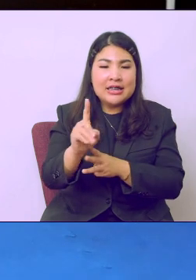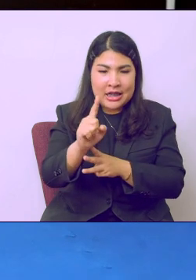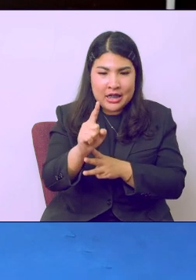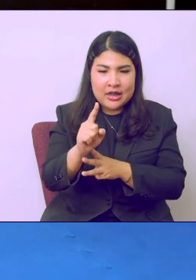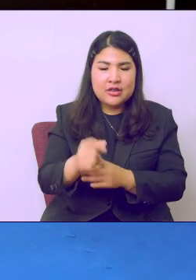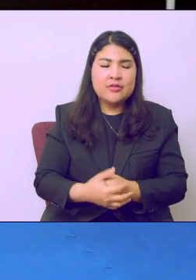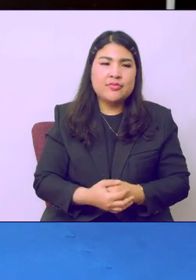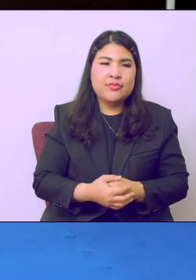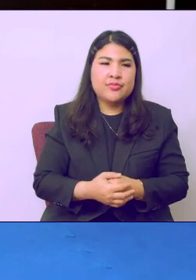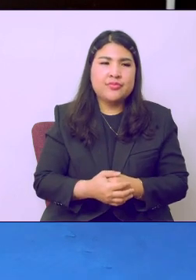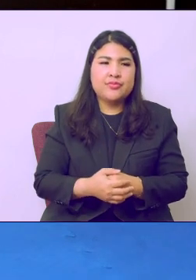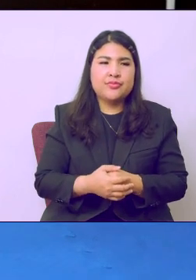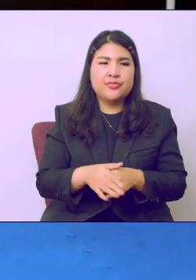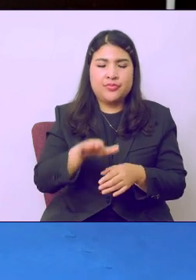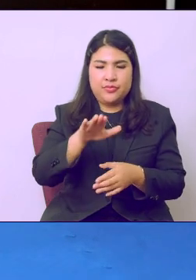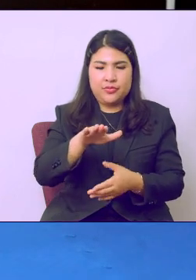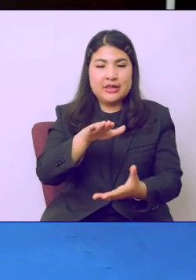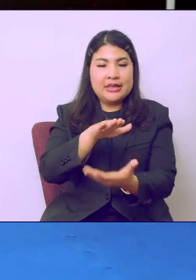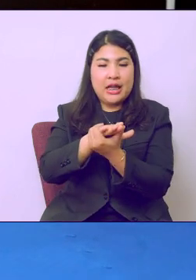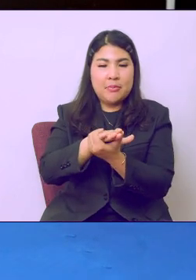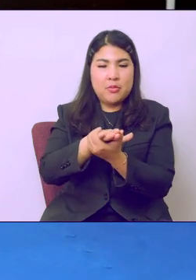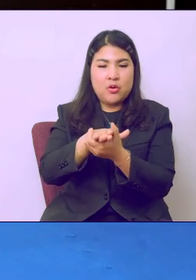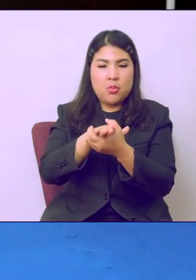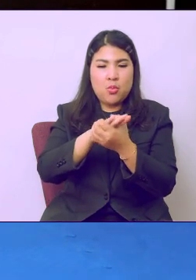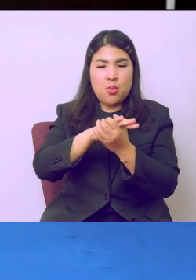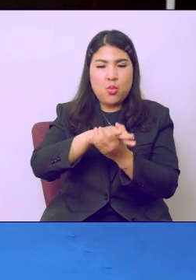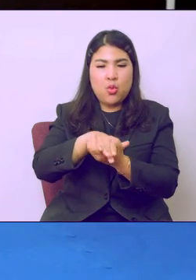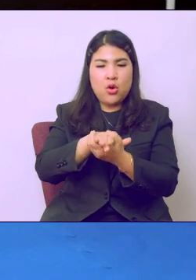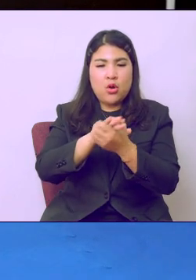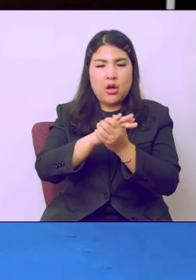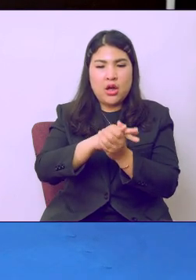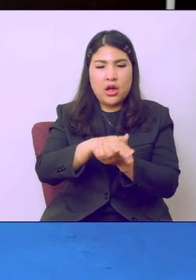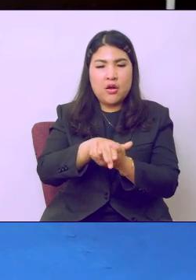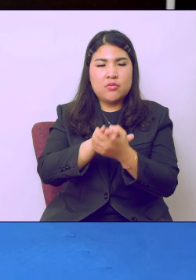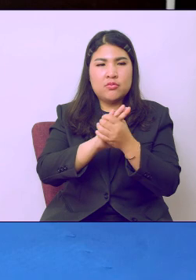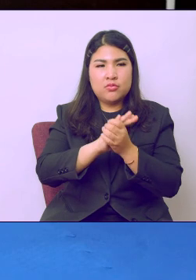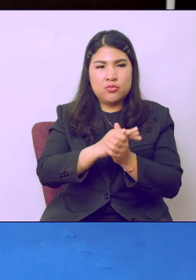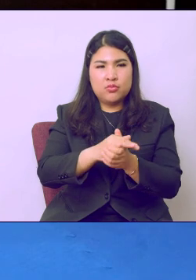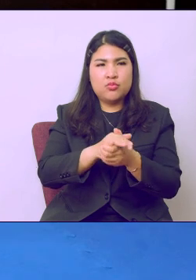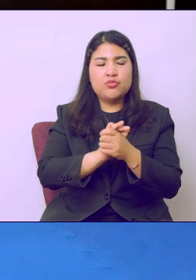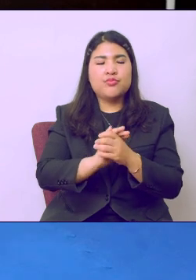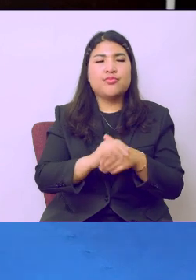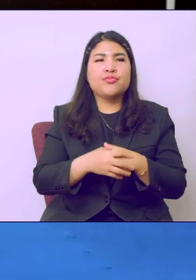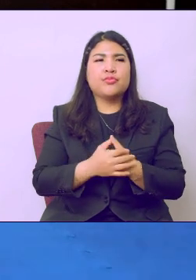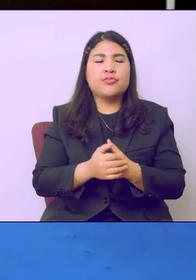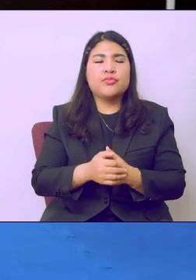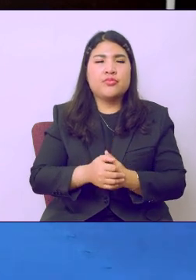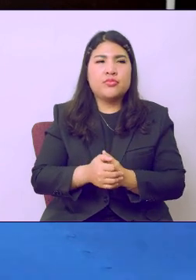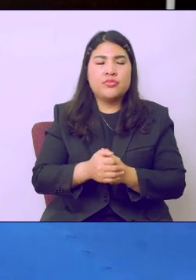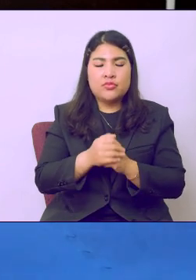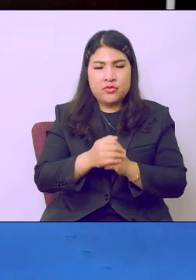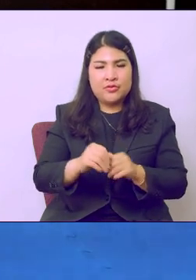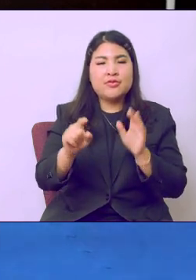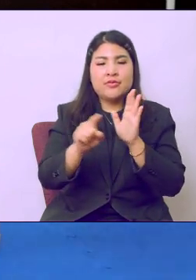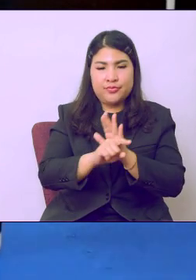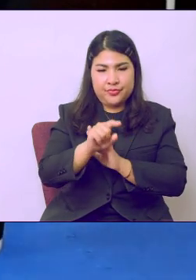ก็คือว่าอ่าจับปึ๊บแล้วก็หมุนเข้าอ่าเห็นมยนะครับหายใจเข้าหายใจออกหมุนเข้านะครับก็ขอนะครับ